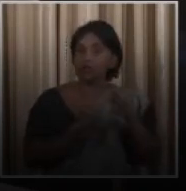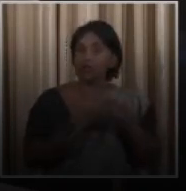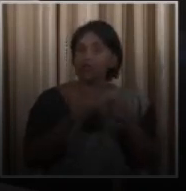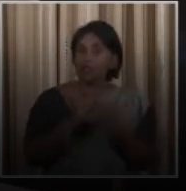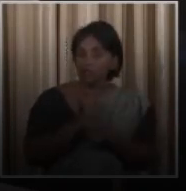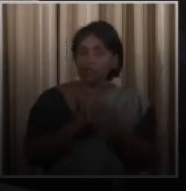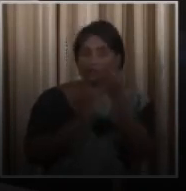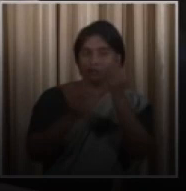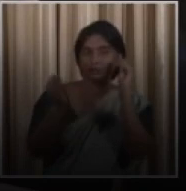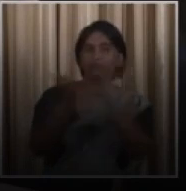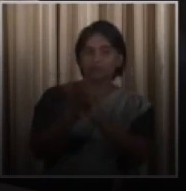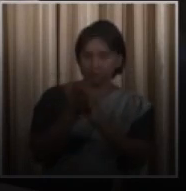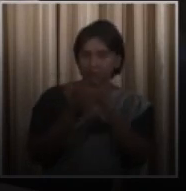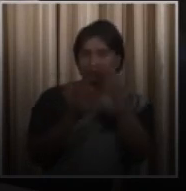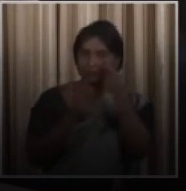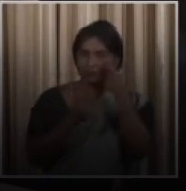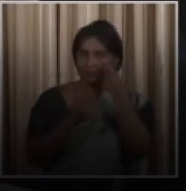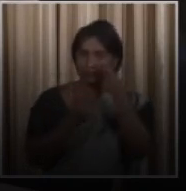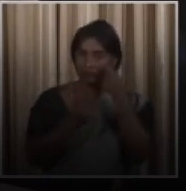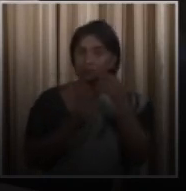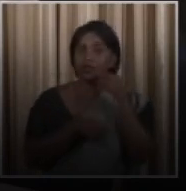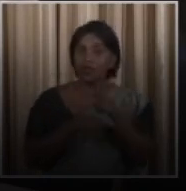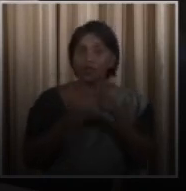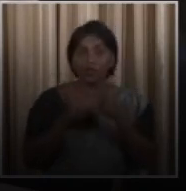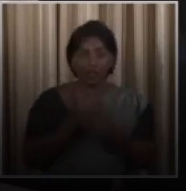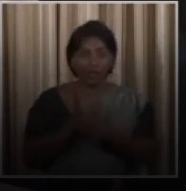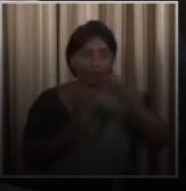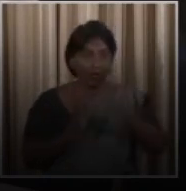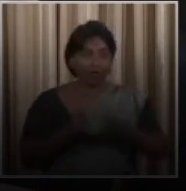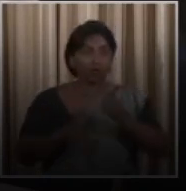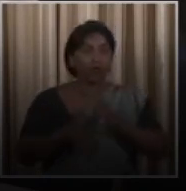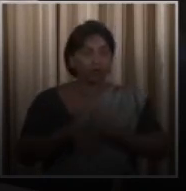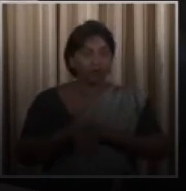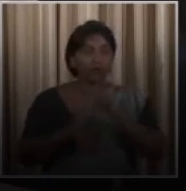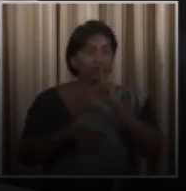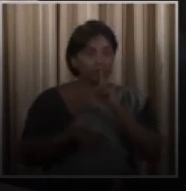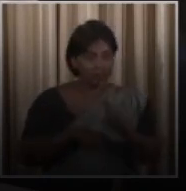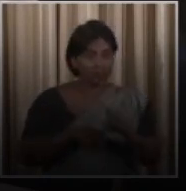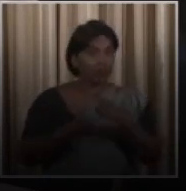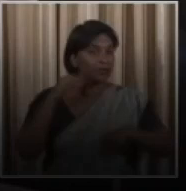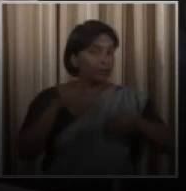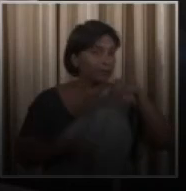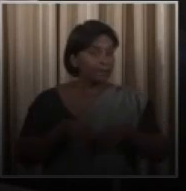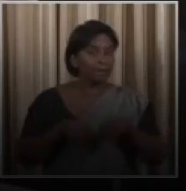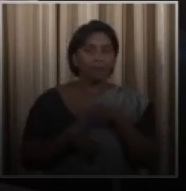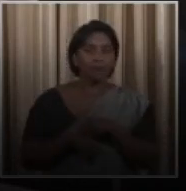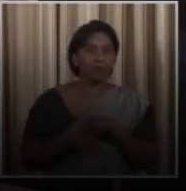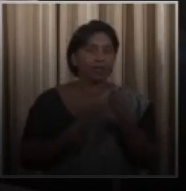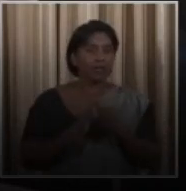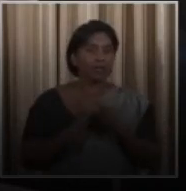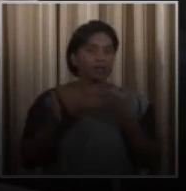අපි සංශෝධනයක් ගේමු මේ පනත සම්මත වෙන වෙලාවේදී ප්‍රකාශයට පත්කොට තිබෙන මැතිවරණයට මෙම